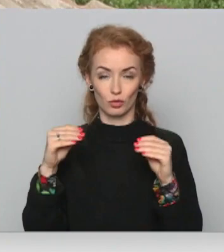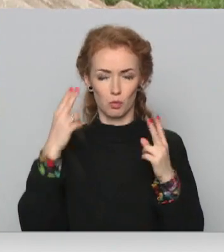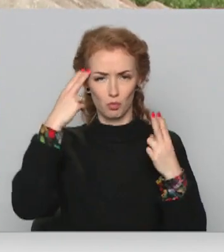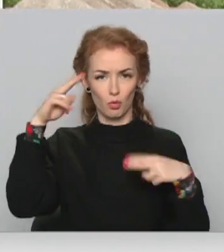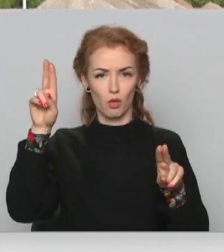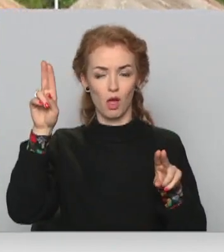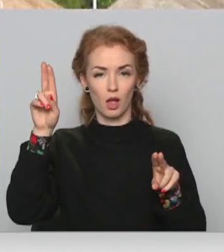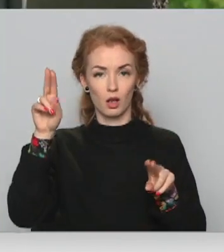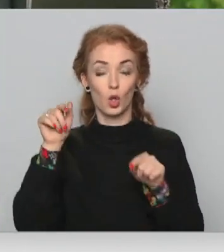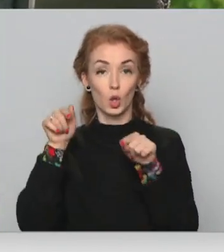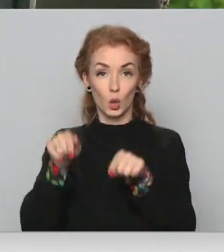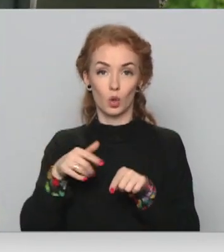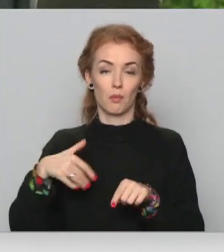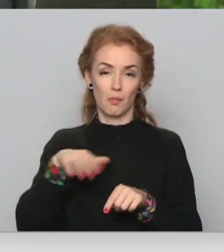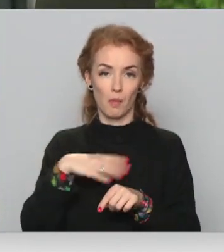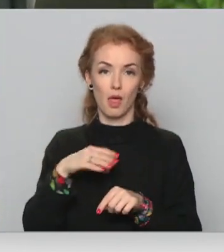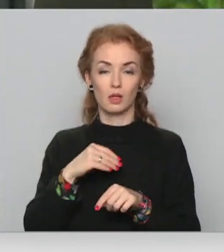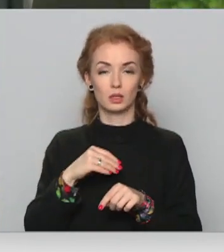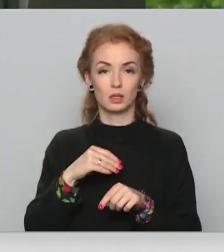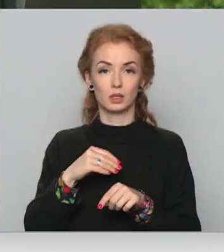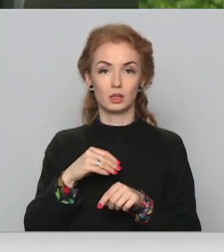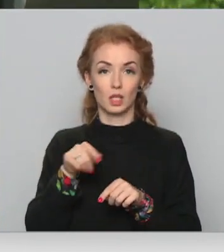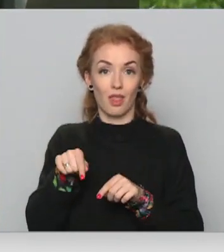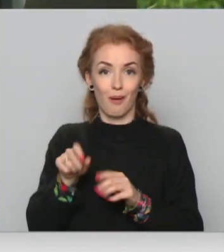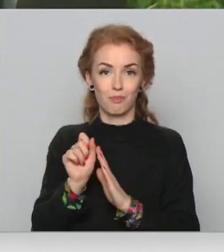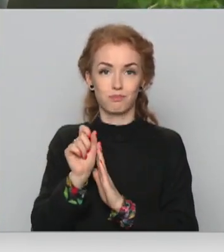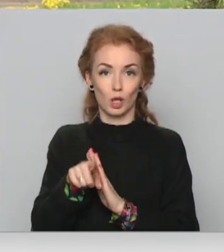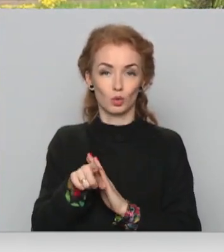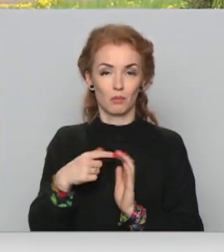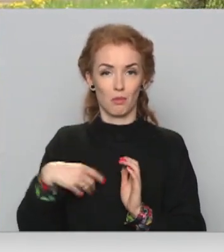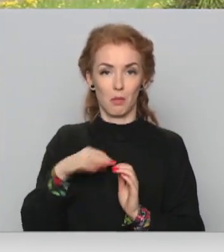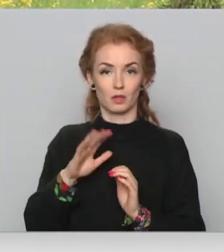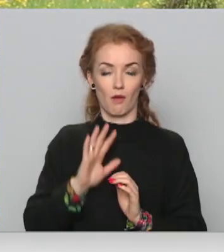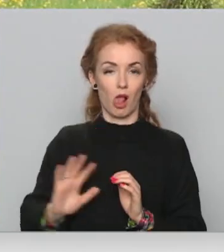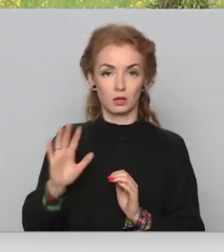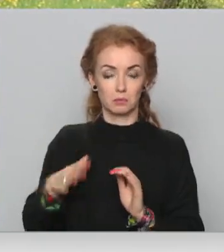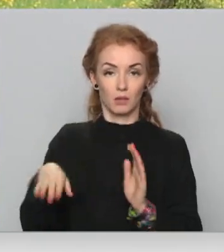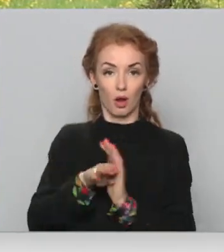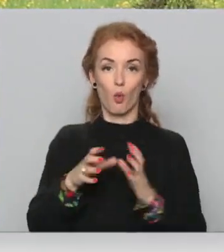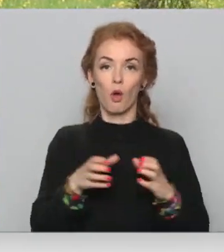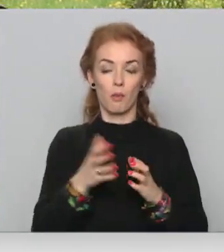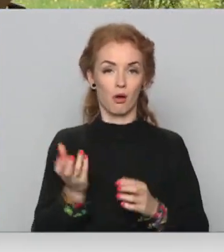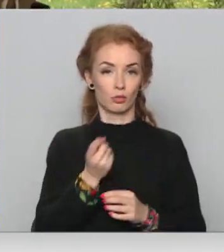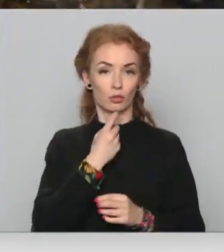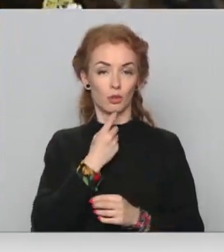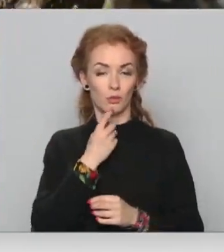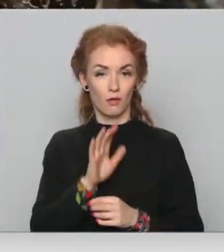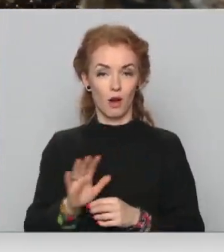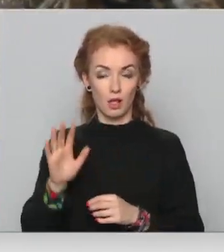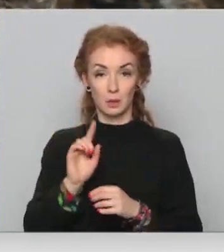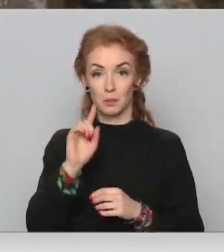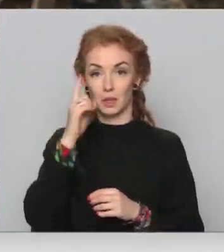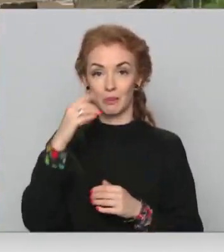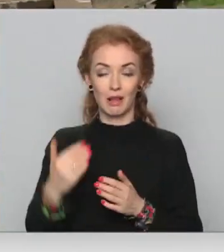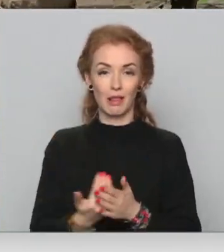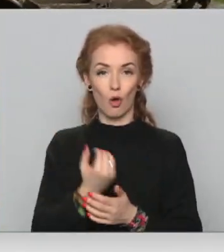modernas, tur mēs arī šajā pasūtījumā piedalīsimies ar Somiem kopā. Plānots, ka pirmās